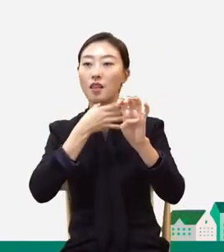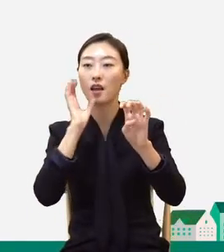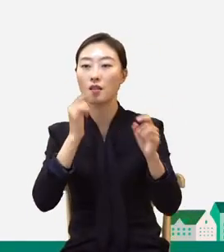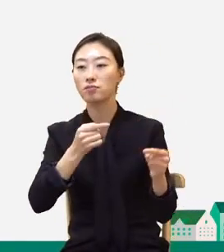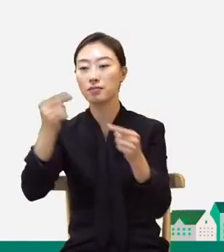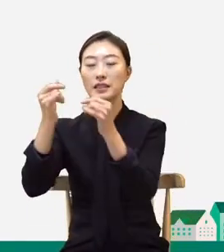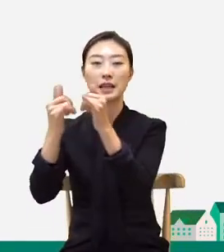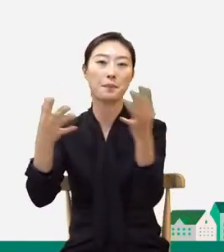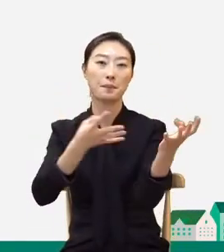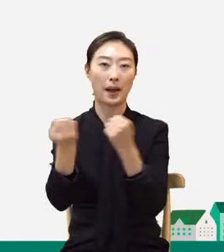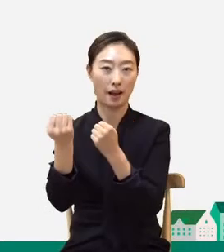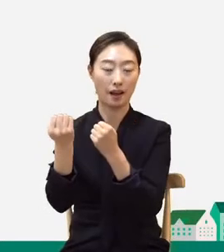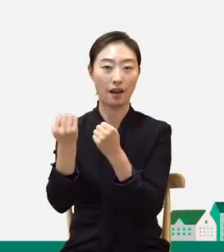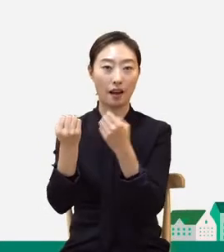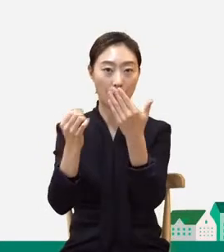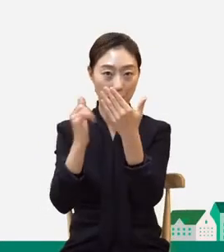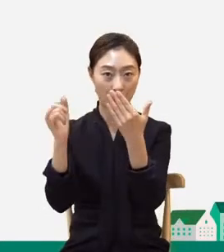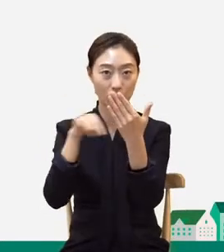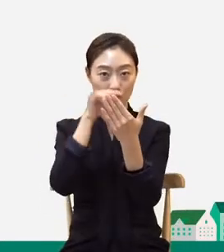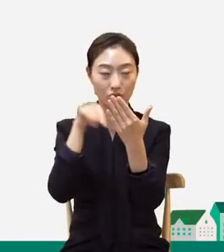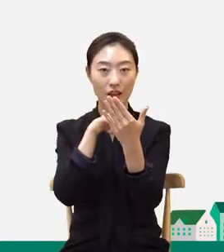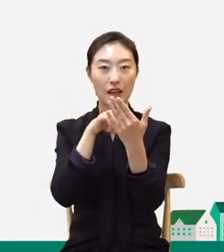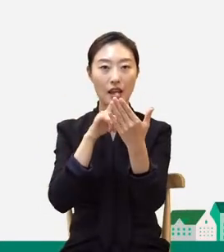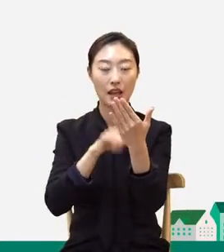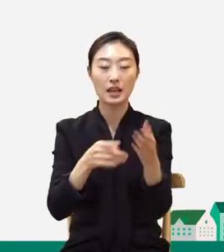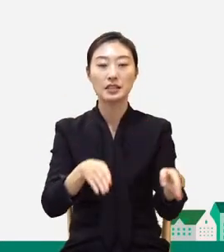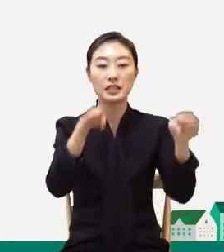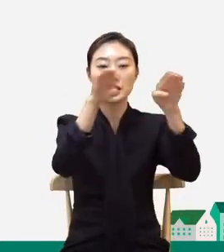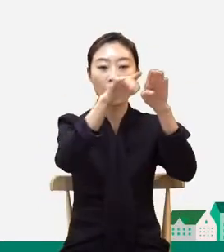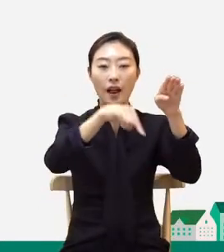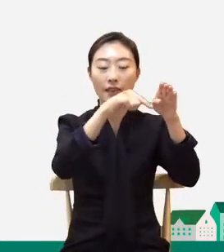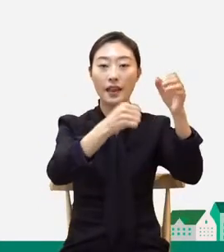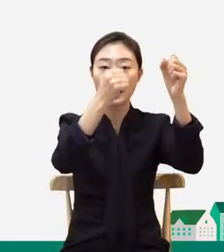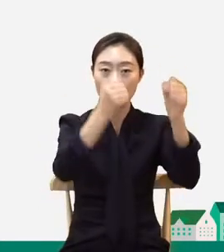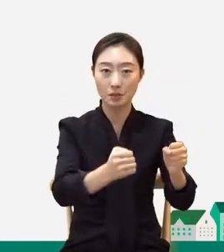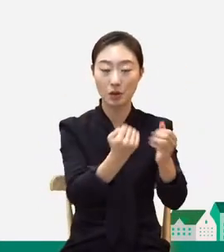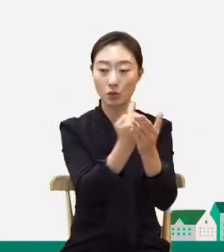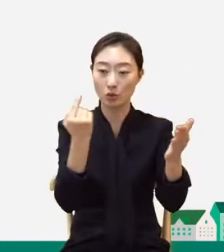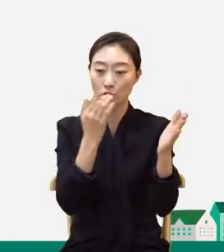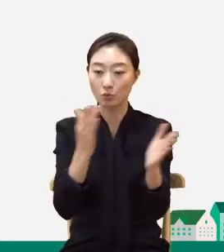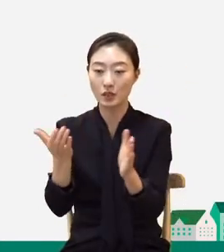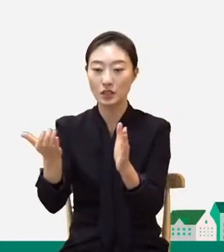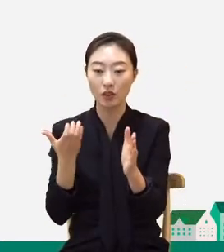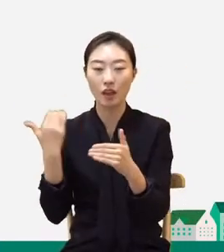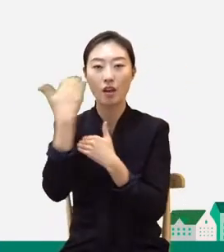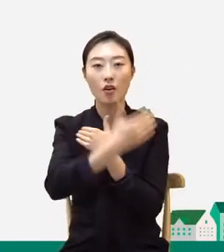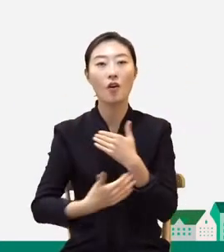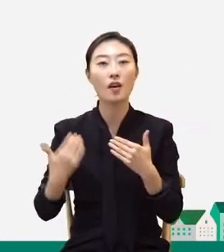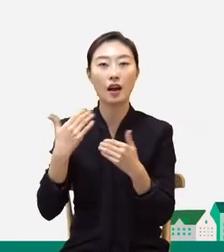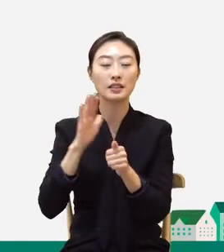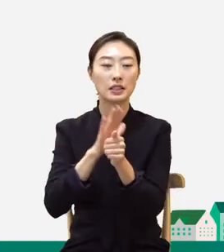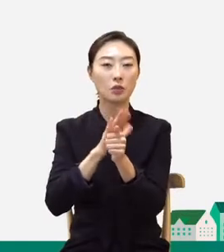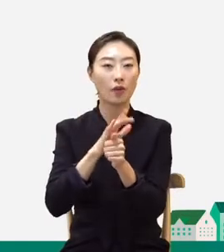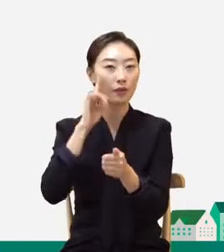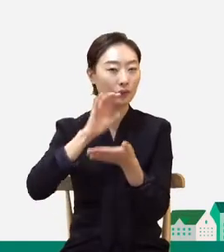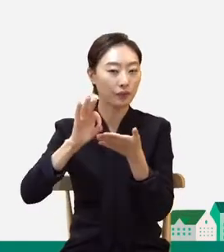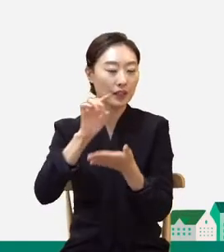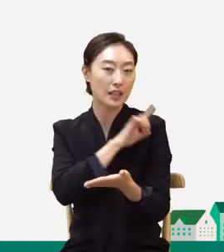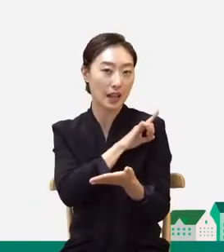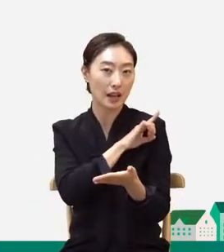때문에 시설에 있으면서 퇴소 준비라는 과정에서는 건강 지원과 관련된 부분들을 주요하게 고려를